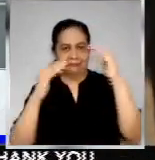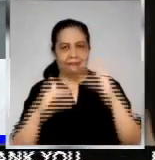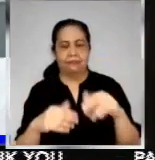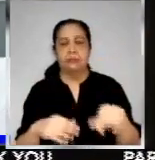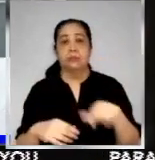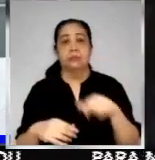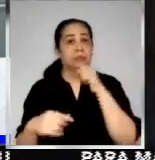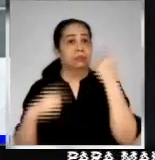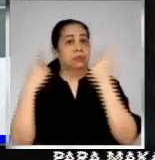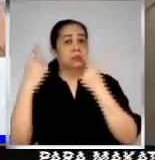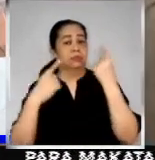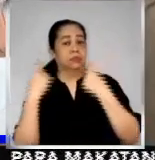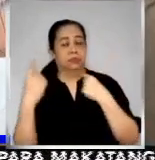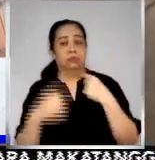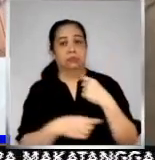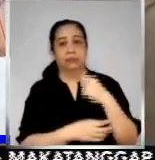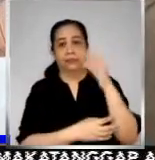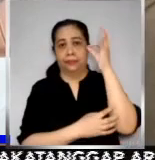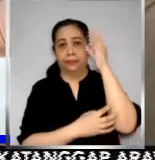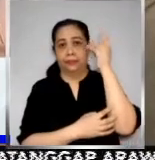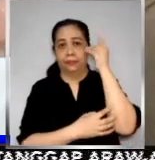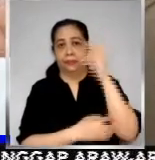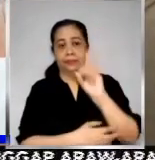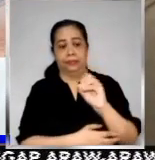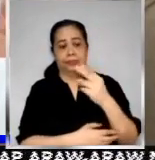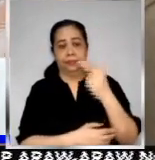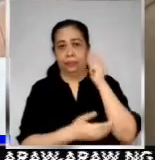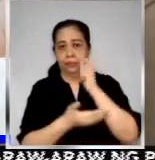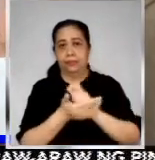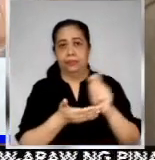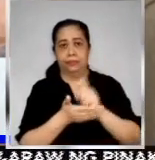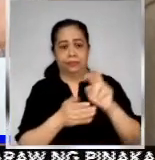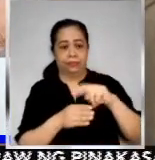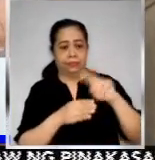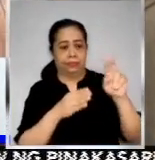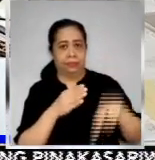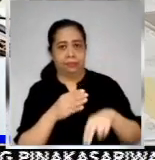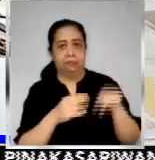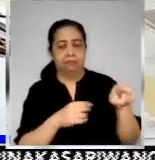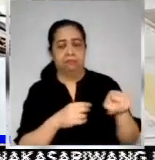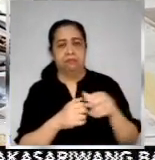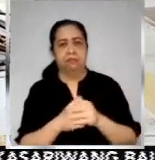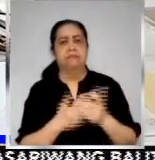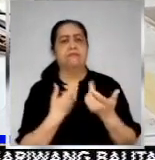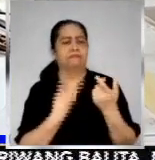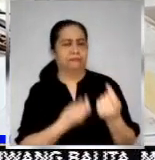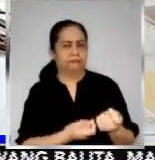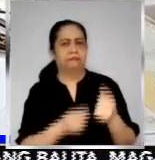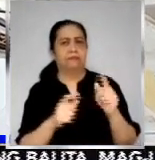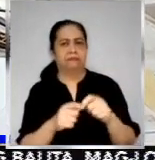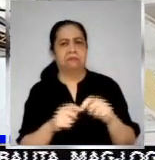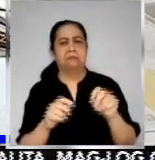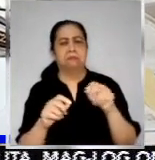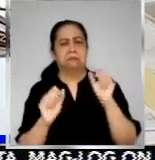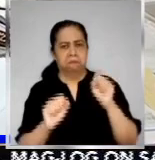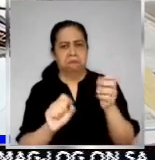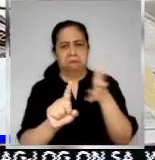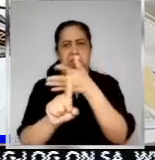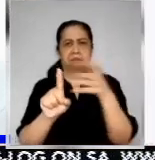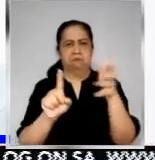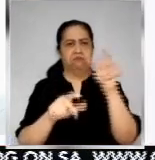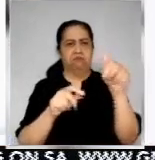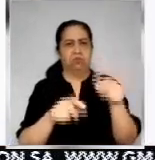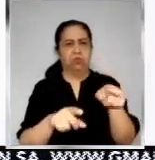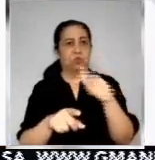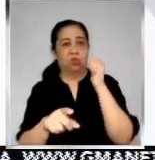Secretary Francisco Duque sa resulta ng survey ng OCTA Research. Tiwala raw siyang makukumbinsi rin ang mga ayaw at